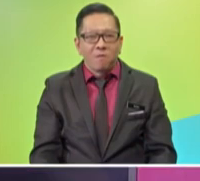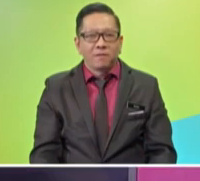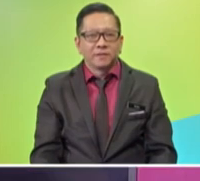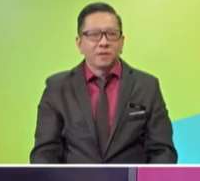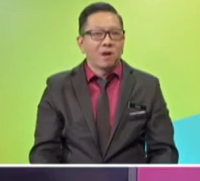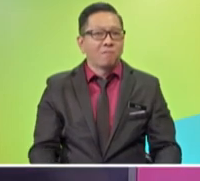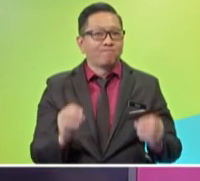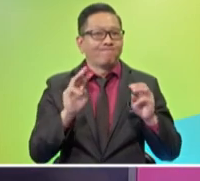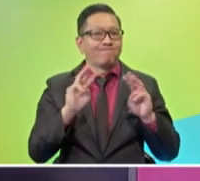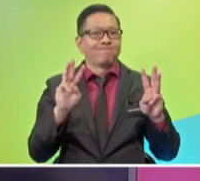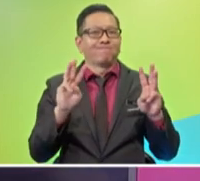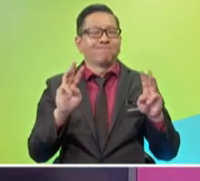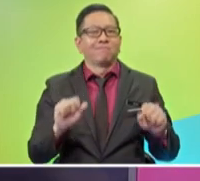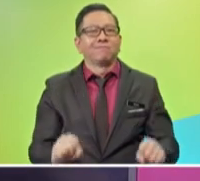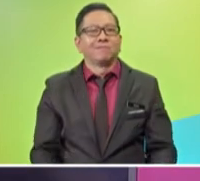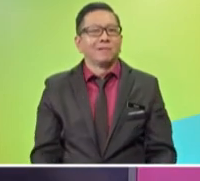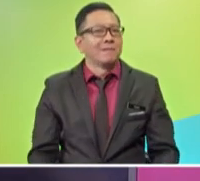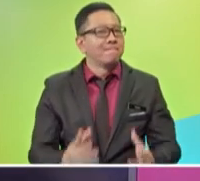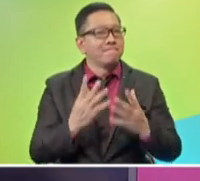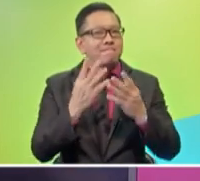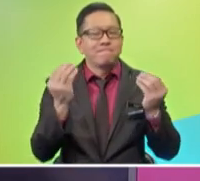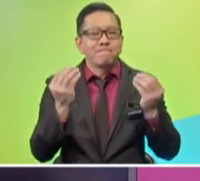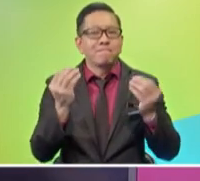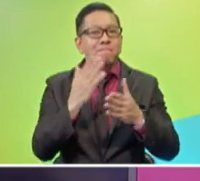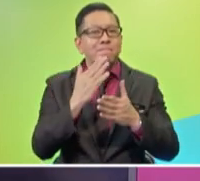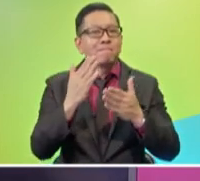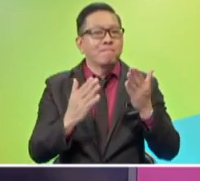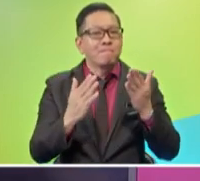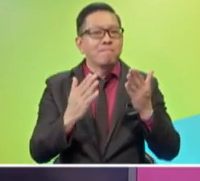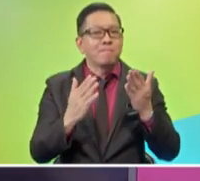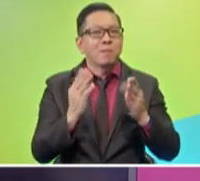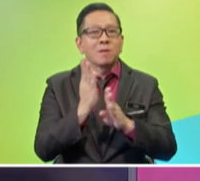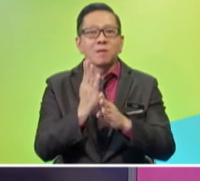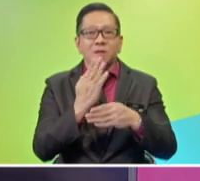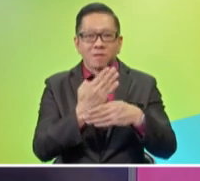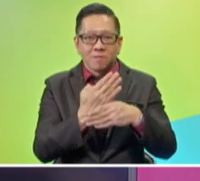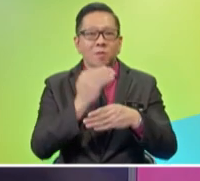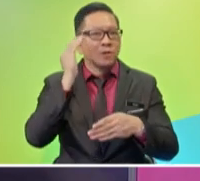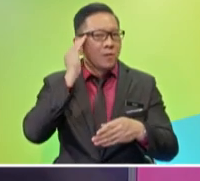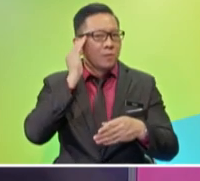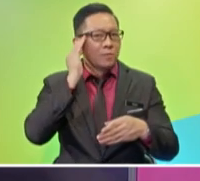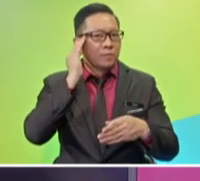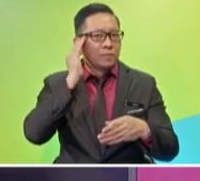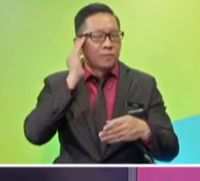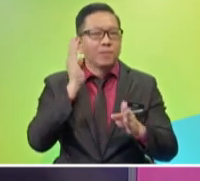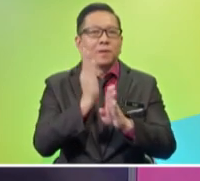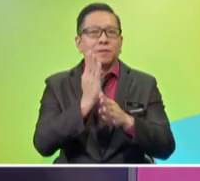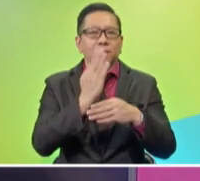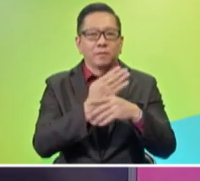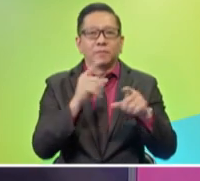ke-10. Wow, macam mana cikgu? Dah siap kamera. Jadi bentuknya kita dah tahu sifar bentuknya